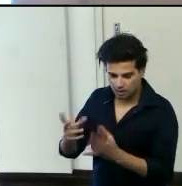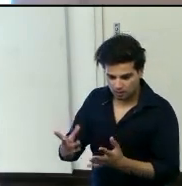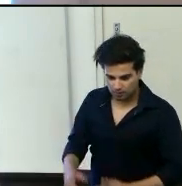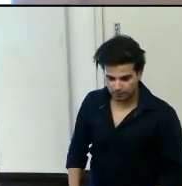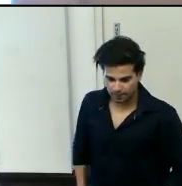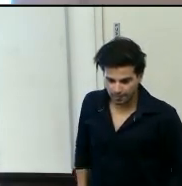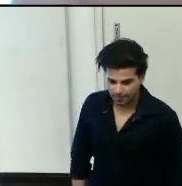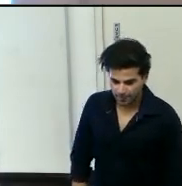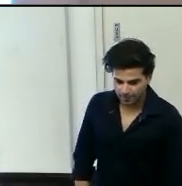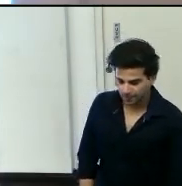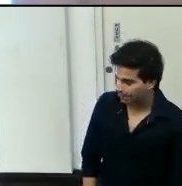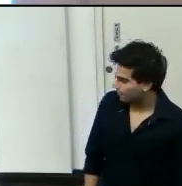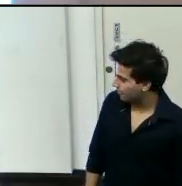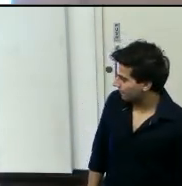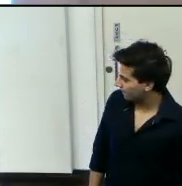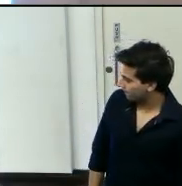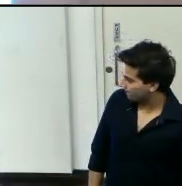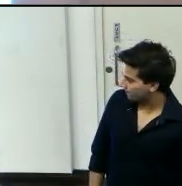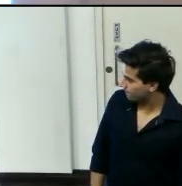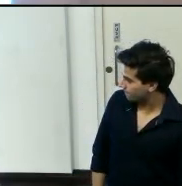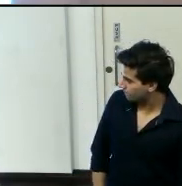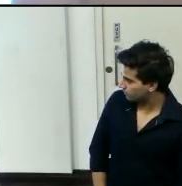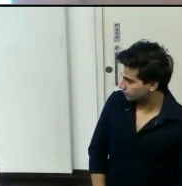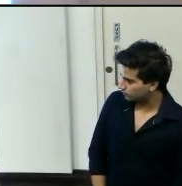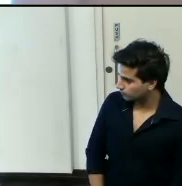ಯಾ, ಒಂದೆರಡು ನಿಮಿಷ.